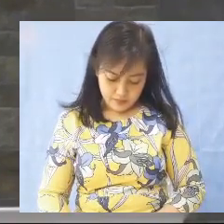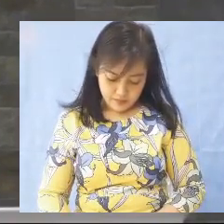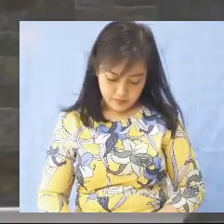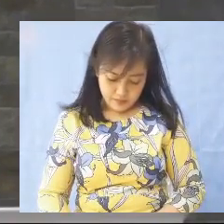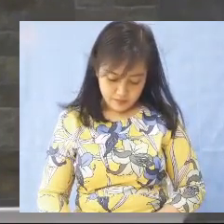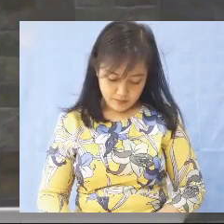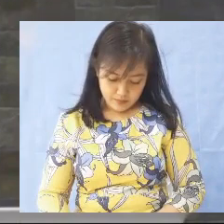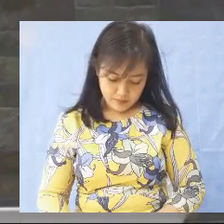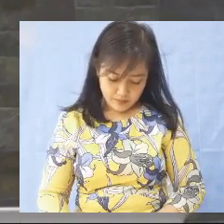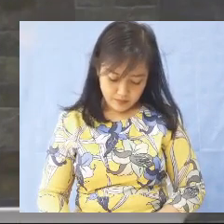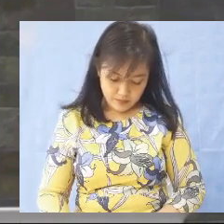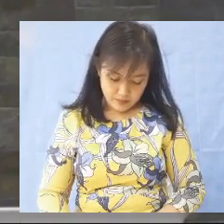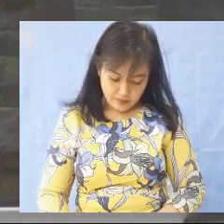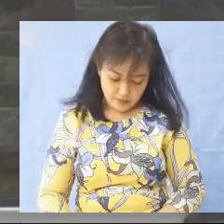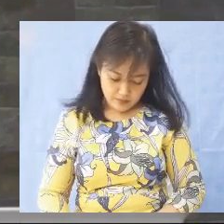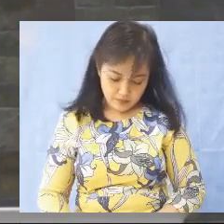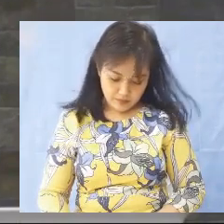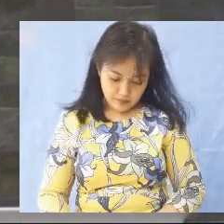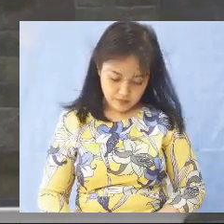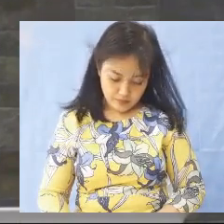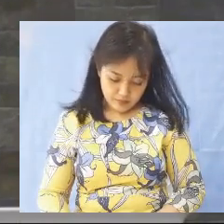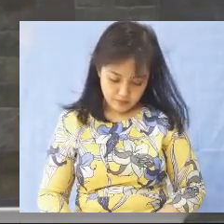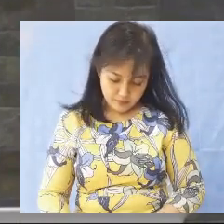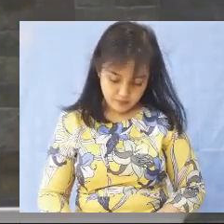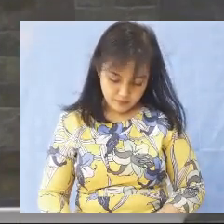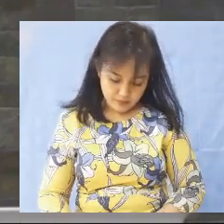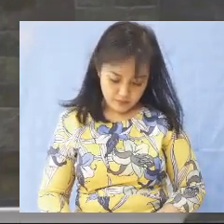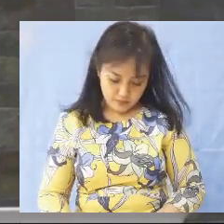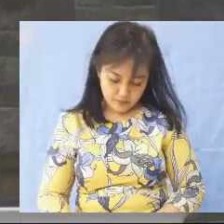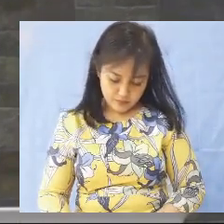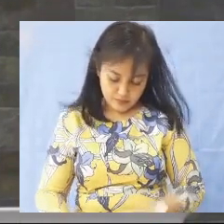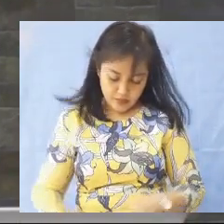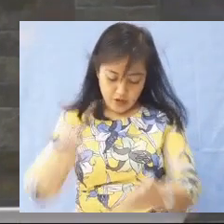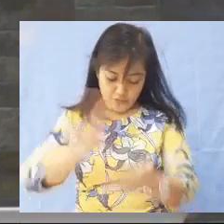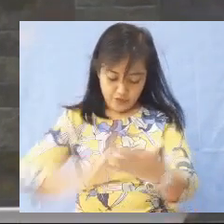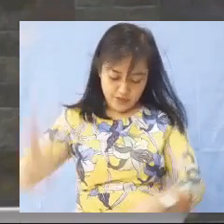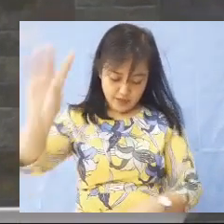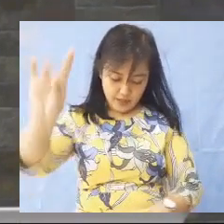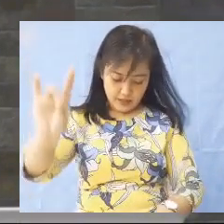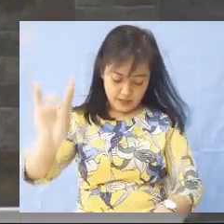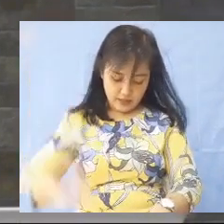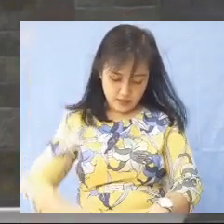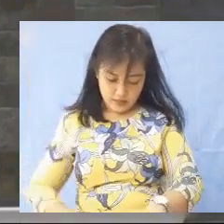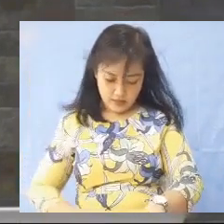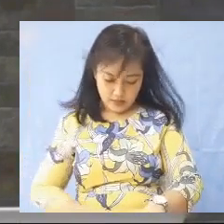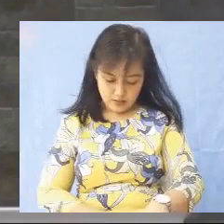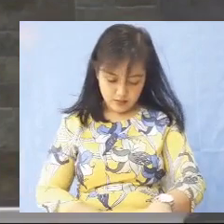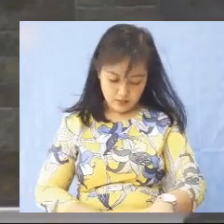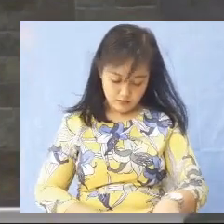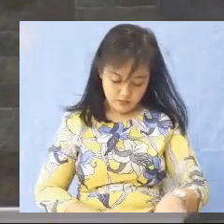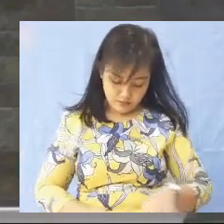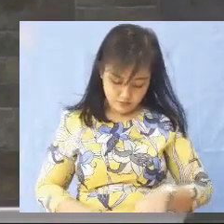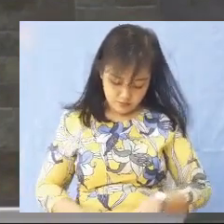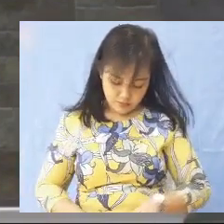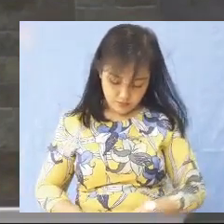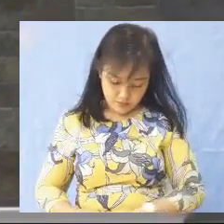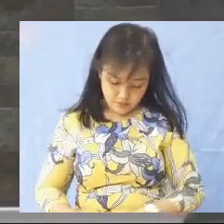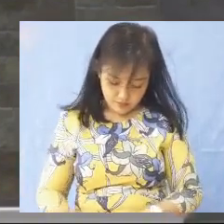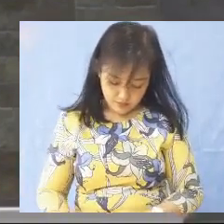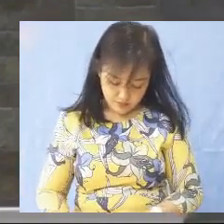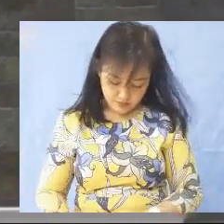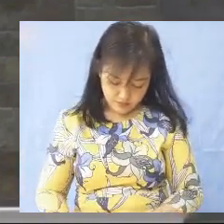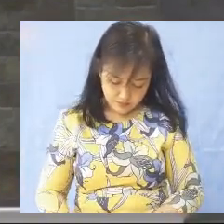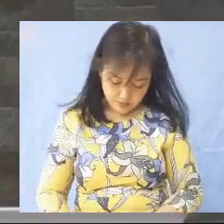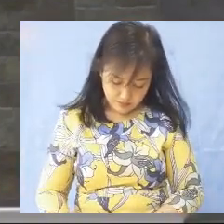wax old in the earth, and the stalk thereof die in the ground, yet through the